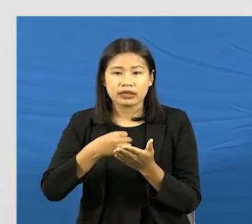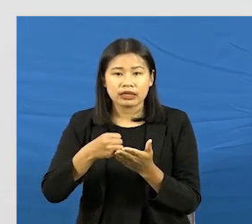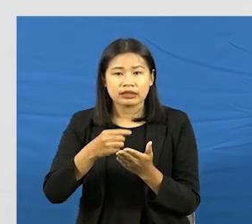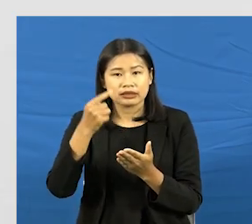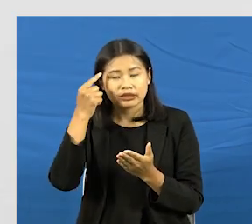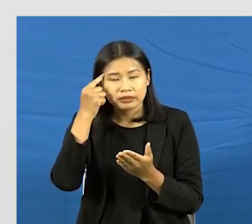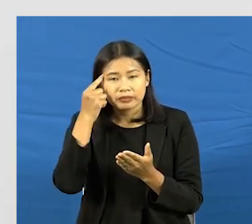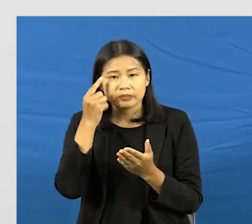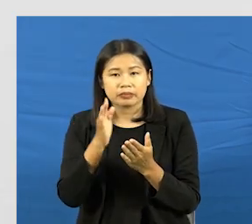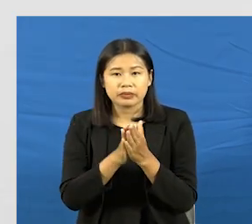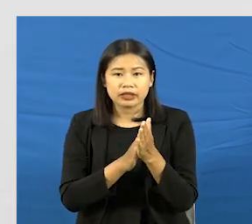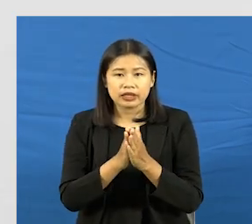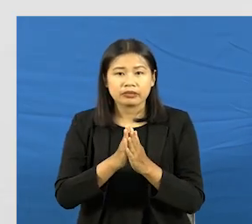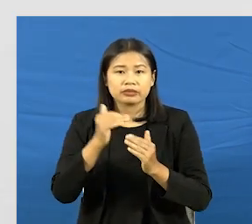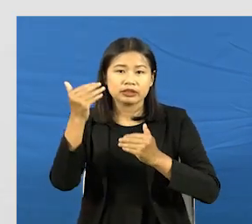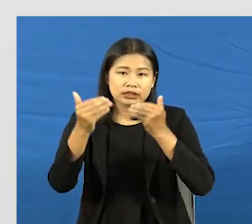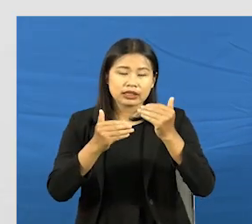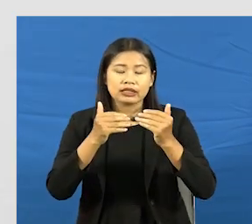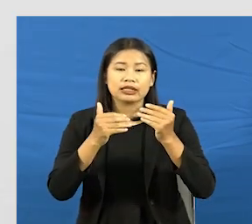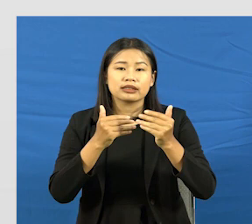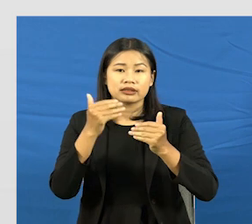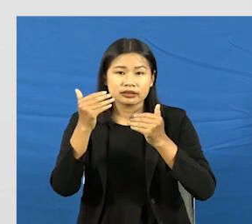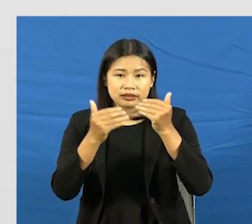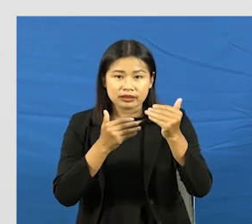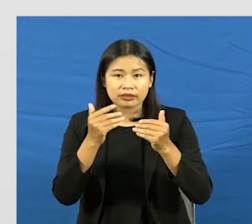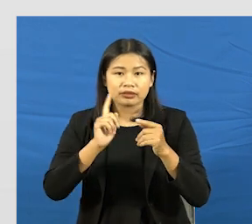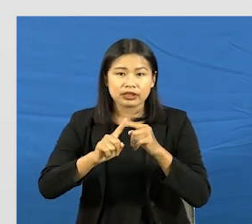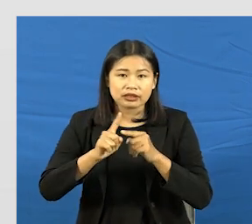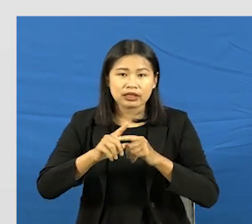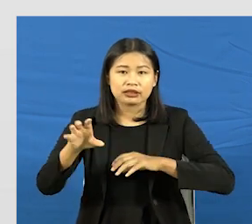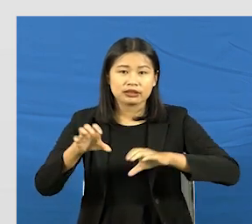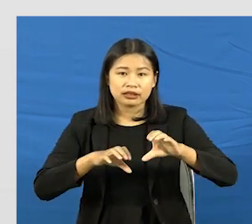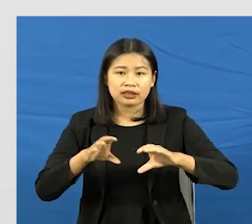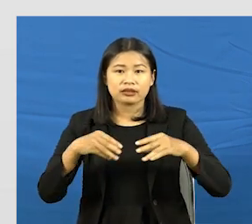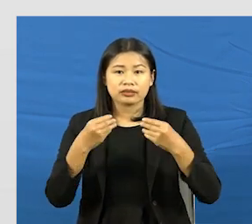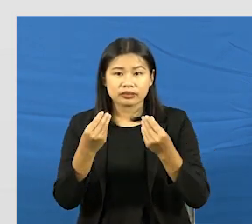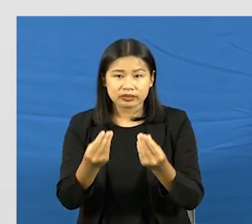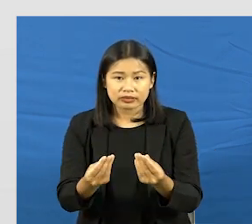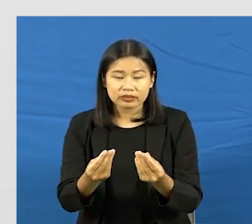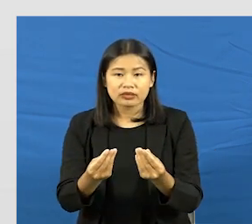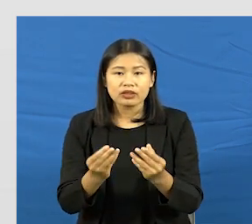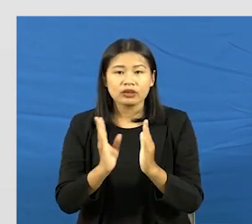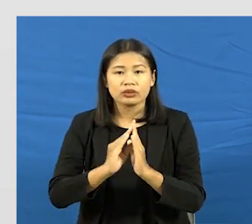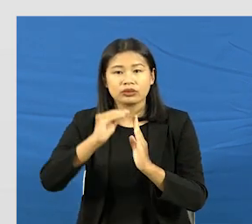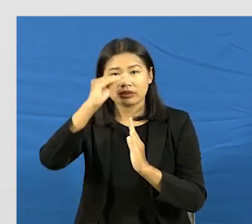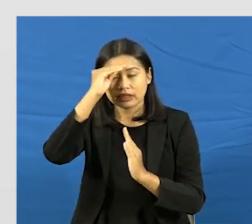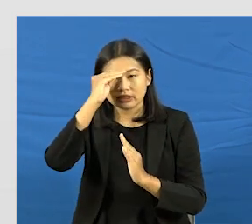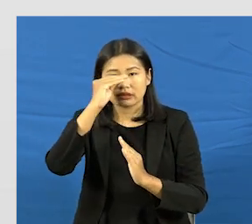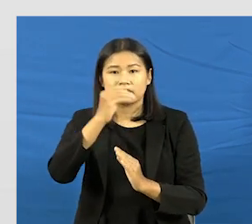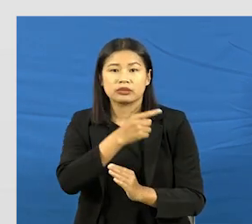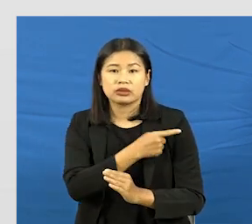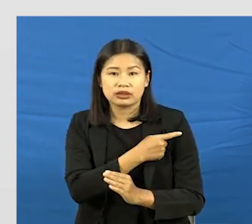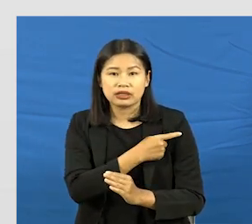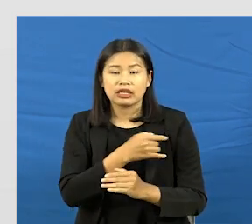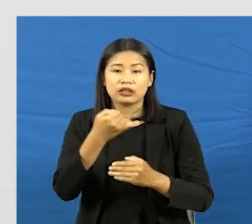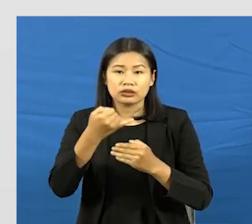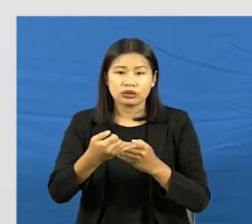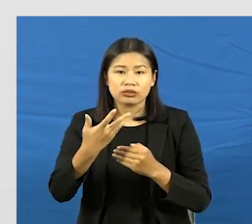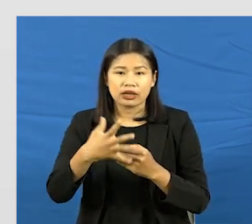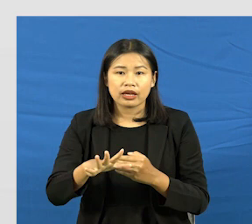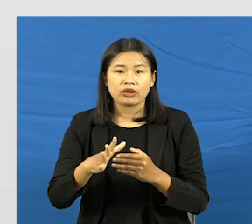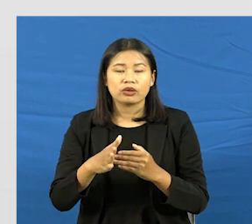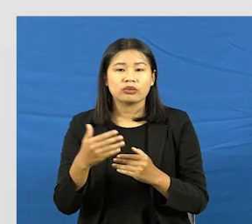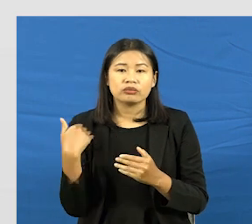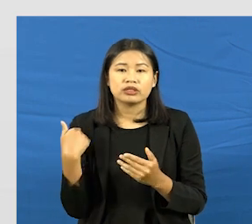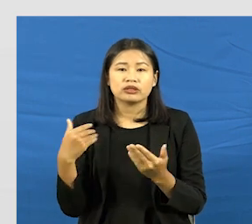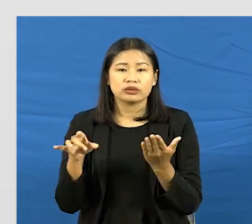ป็นสิ่งที่มหาวิทยาลัยจะต้องดำเนินการแล้วก็จัดกิจกรรมต่างๆเพื่อให้บัณฑิตของเราที่สำเร็จการศึกษาออกไปเนี่ย